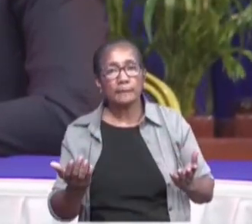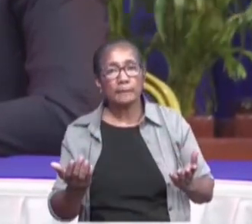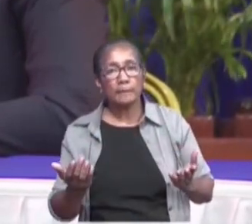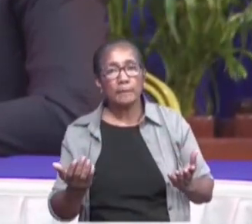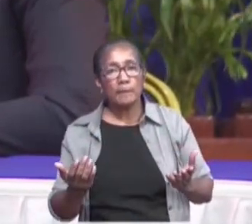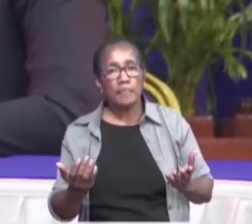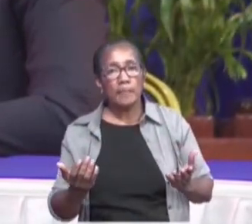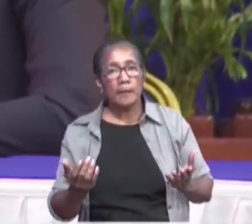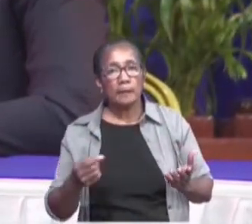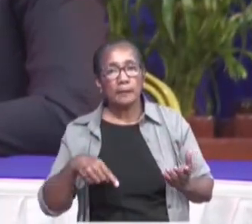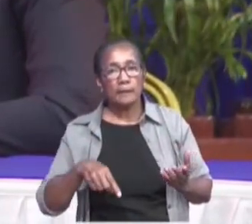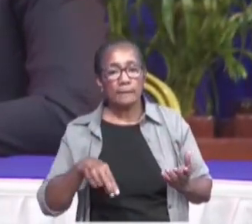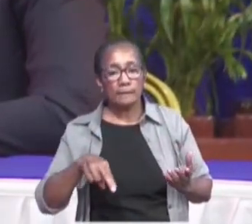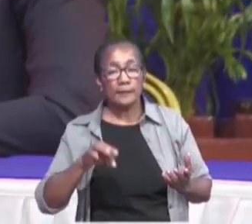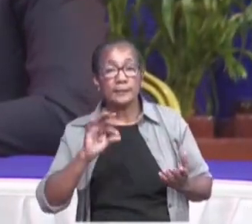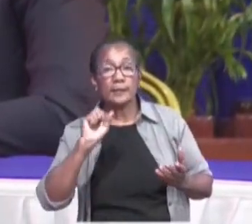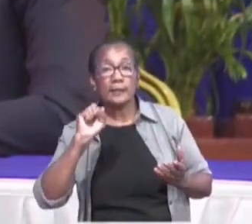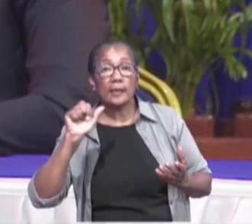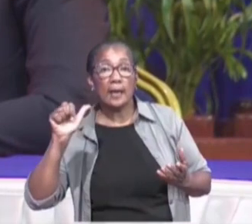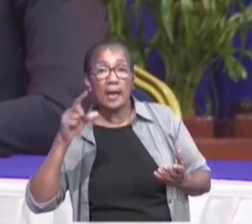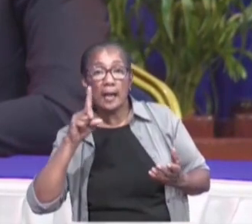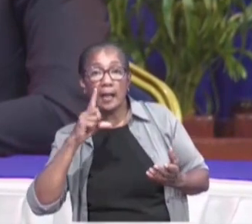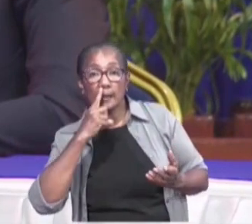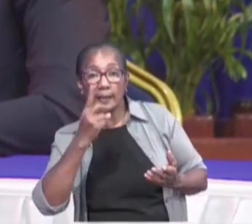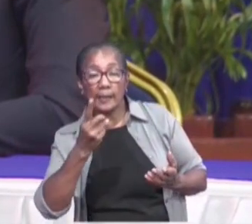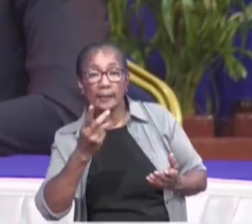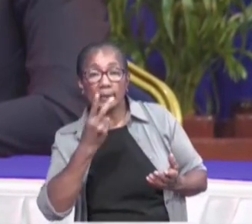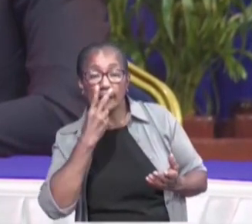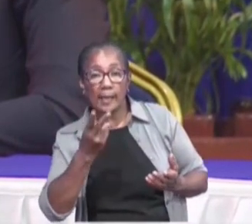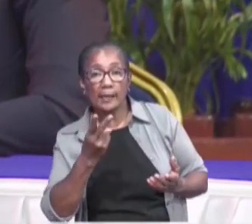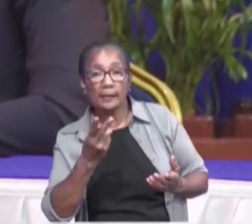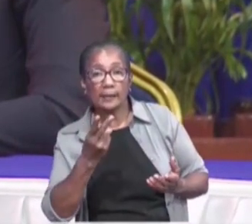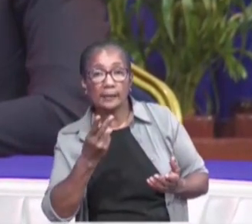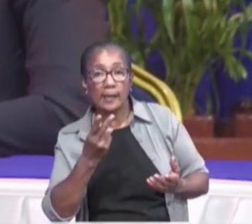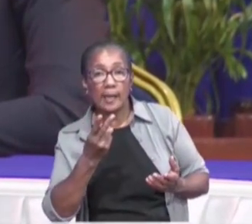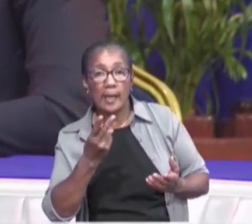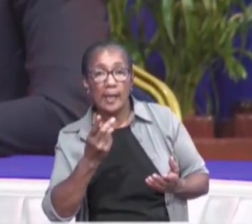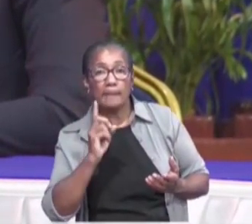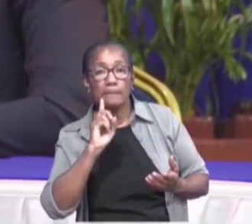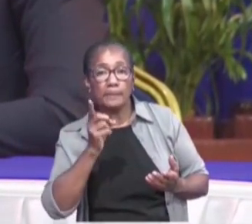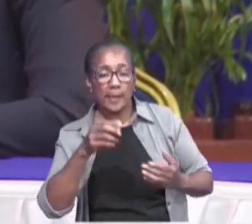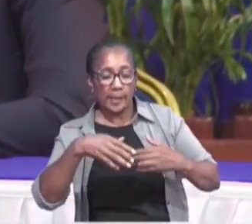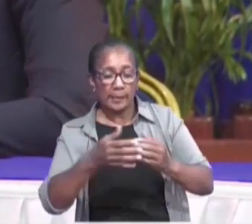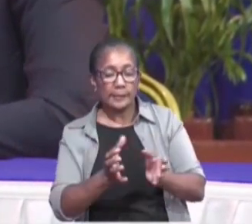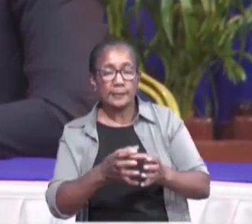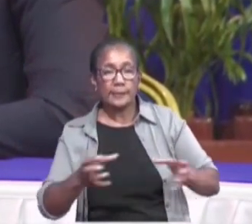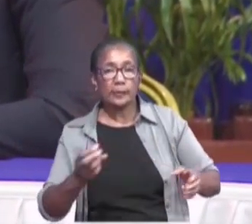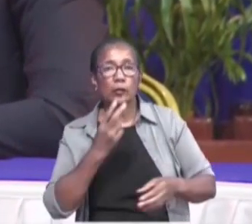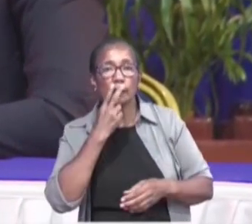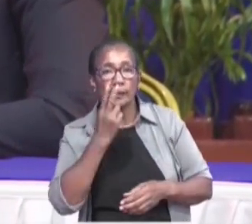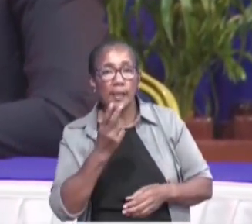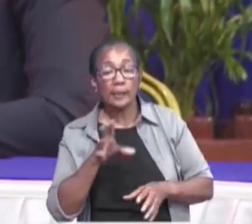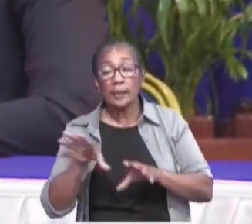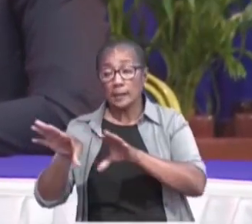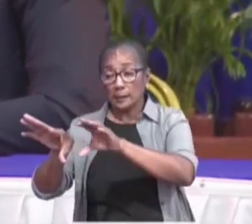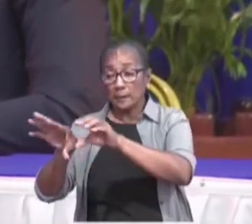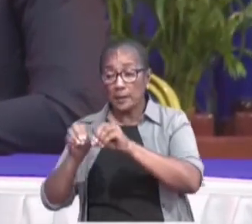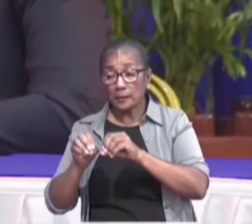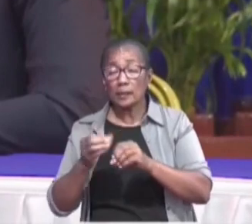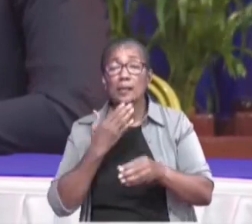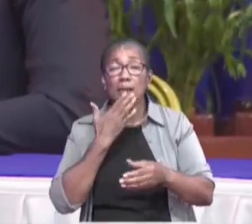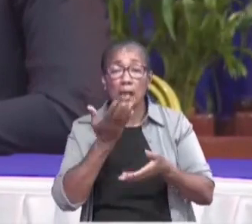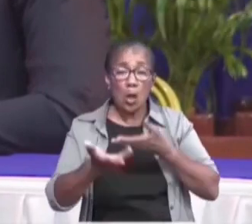dus fiscaal moeten we kijken ernaar. En we hebben per sector bekeken, dus die maatregelen zijn hier al